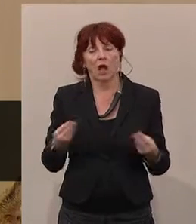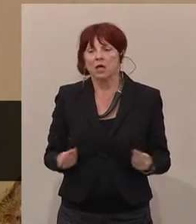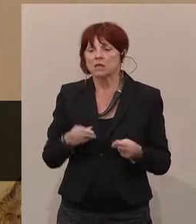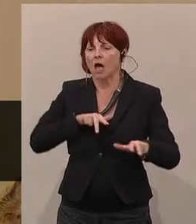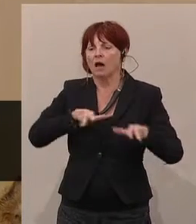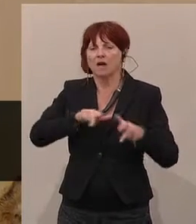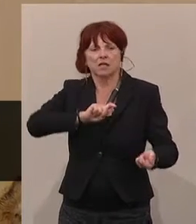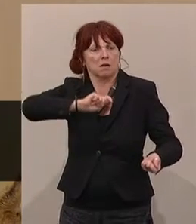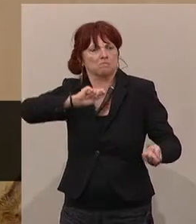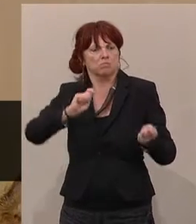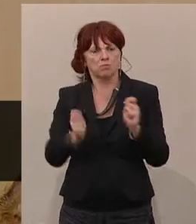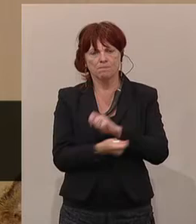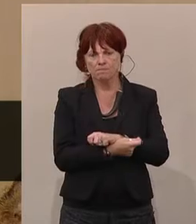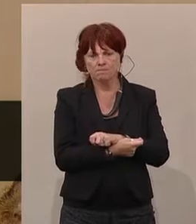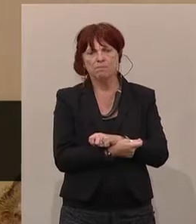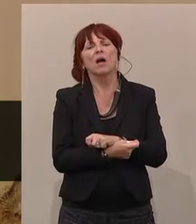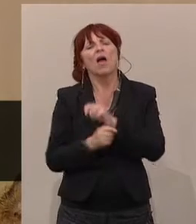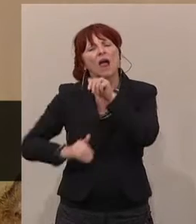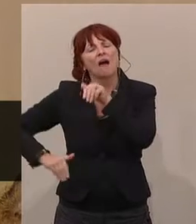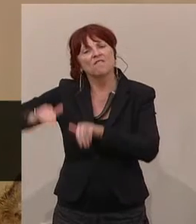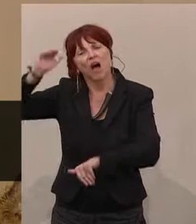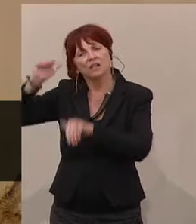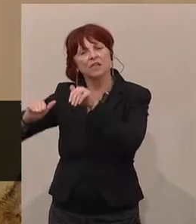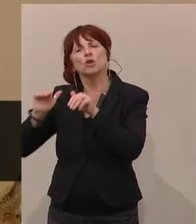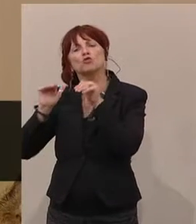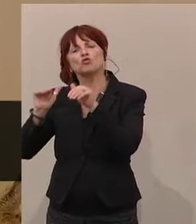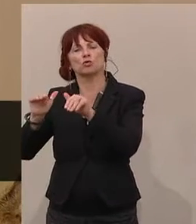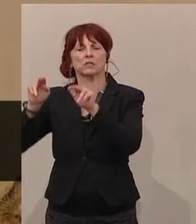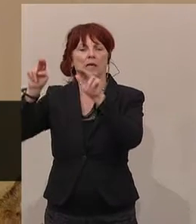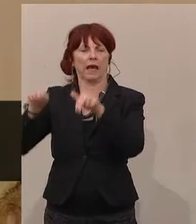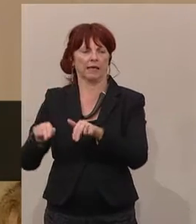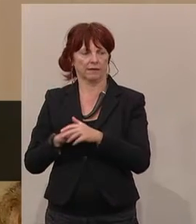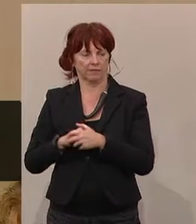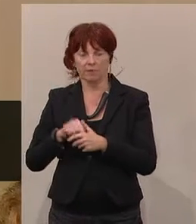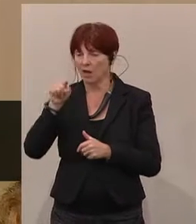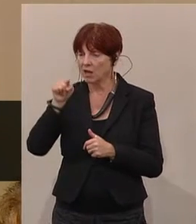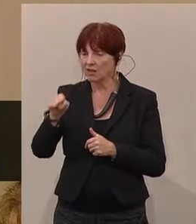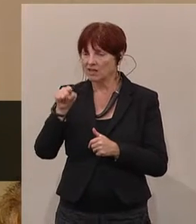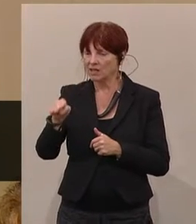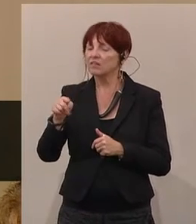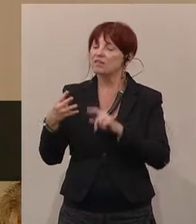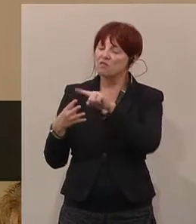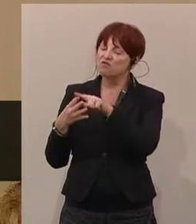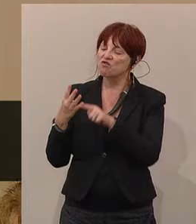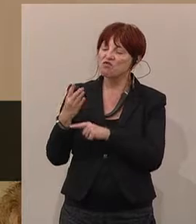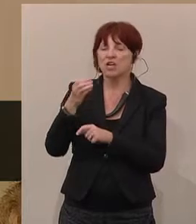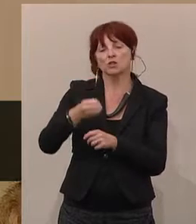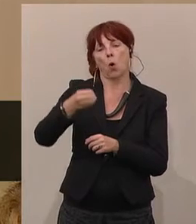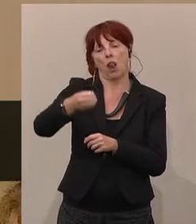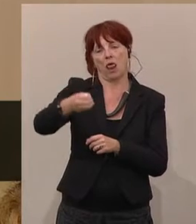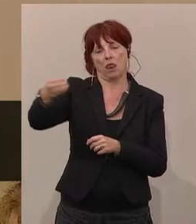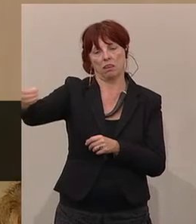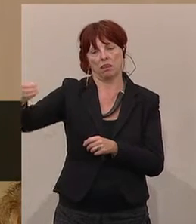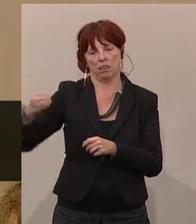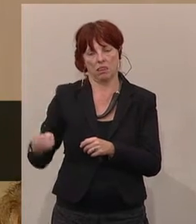und übergeführt in das sogenannte Erwachsenenschutzrecht. Dieses besteht insgesamt aus 4 Säulen. Die erste